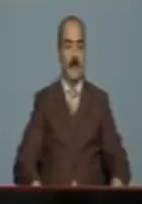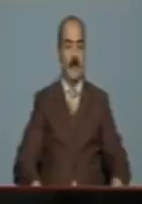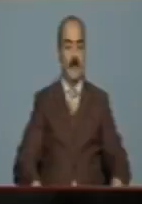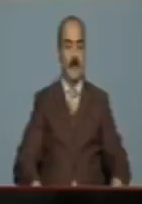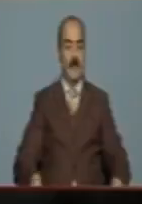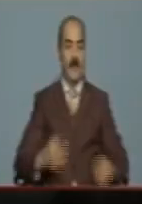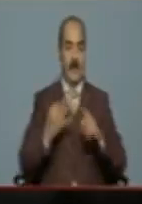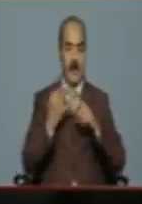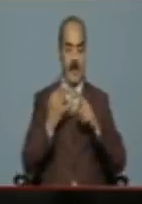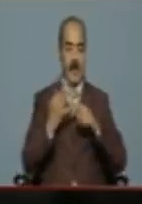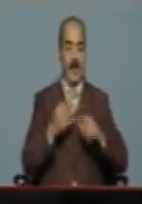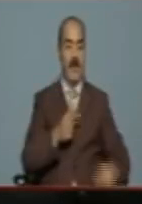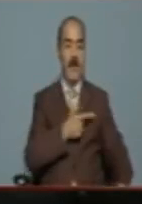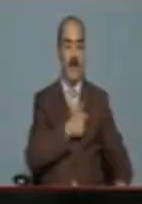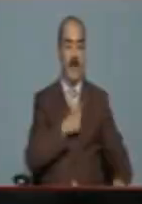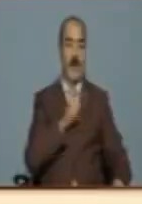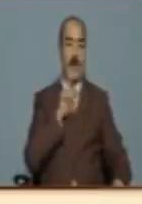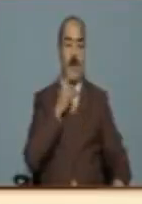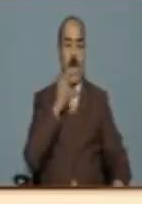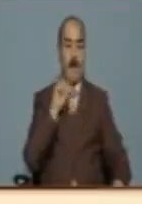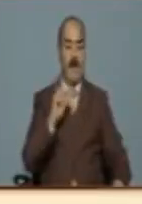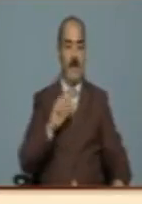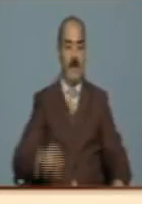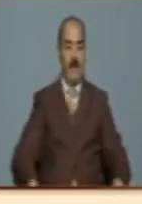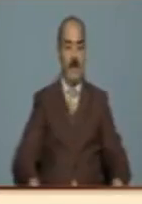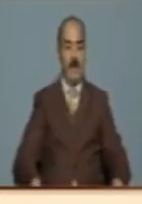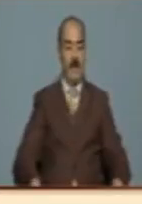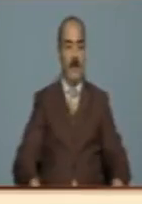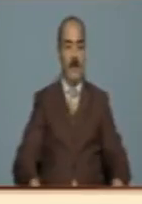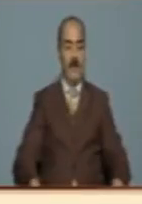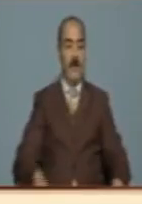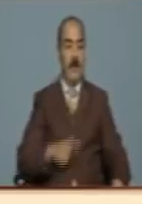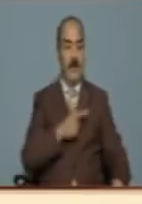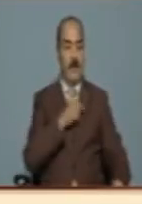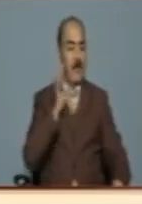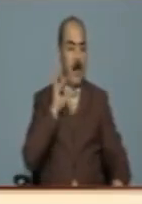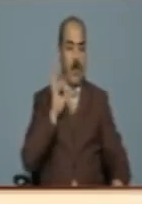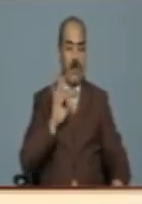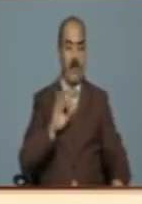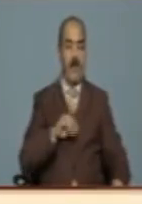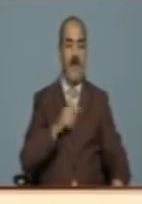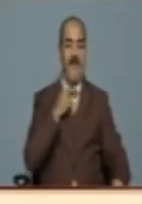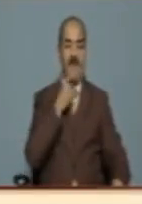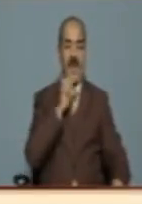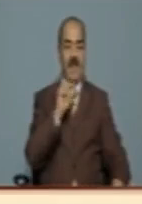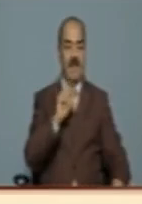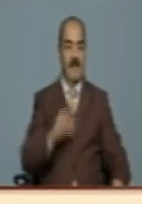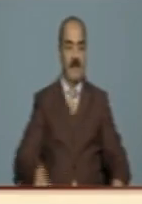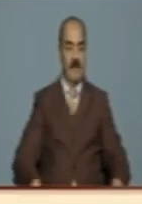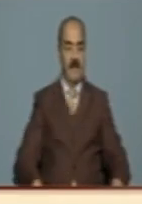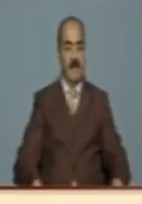السيد محمد فريد سعد زهران، وشهرته فريد زهران،